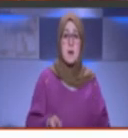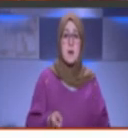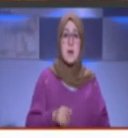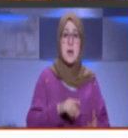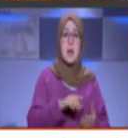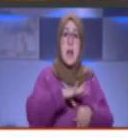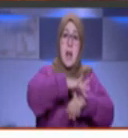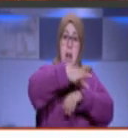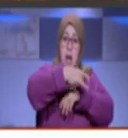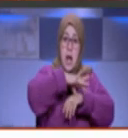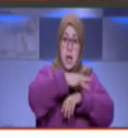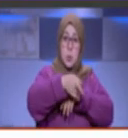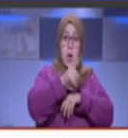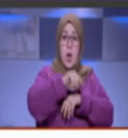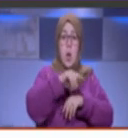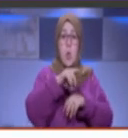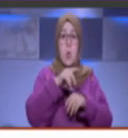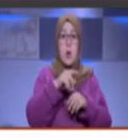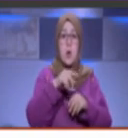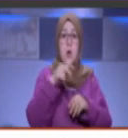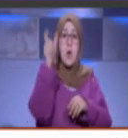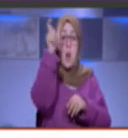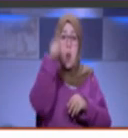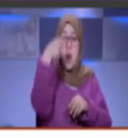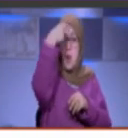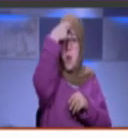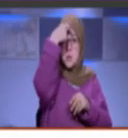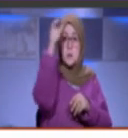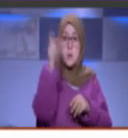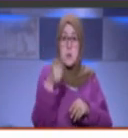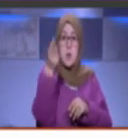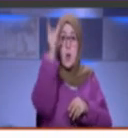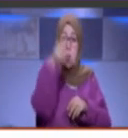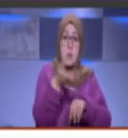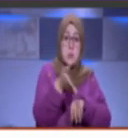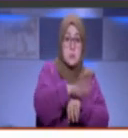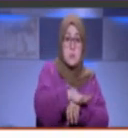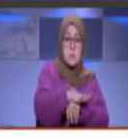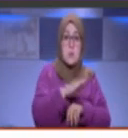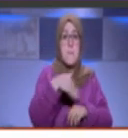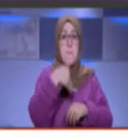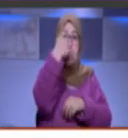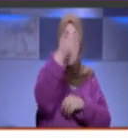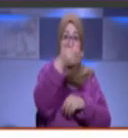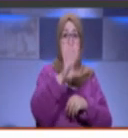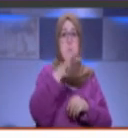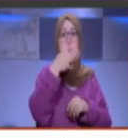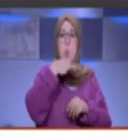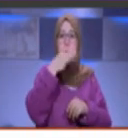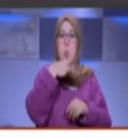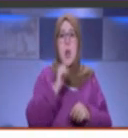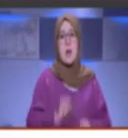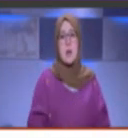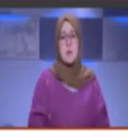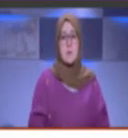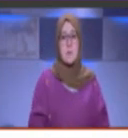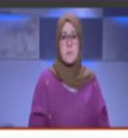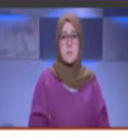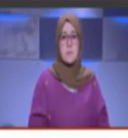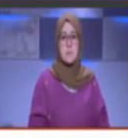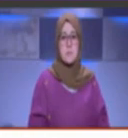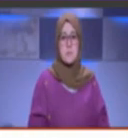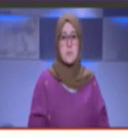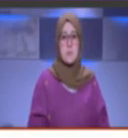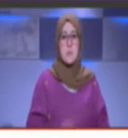العدوى اللي ممكن تحدث وحجم الإصابات والوفيات اللي ممكن تحدث أنا أتصور أنها كانت ممكن تقل مش